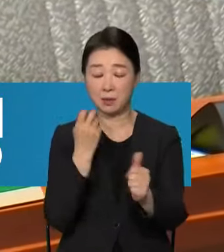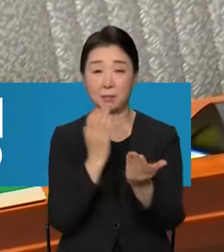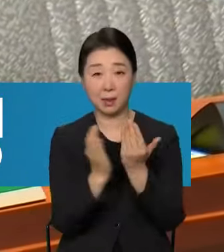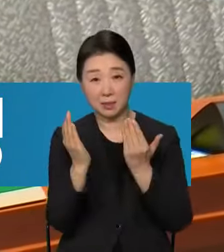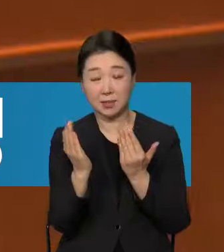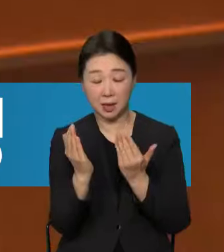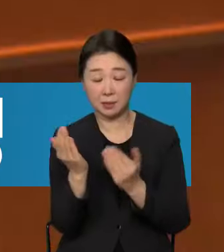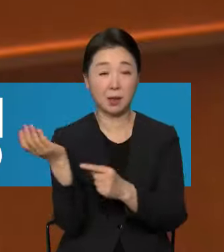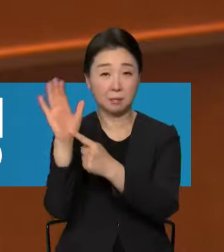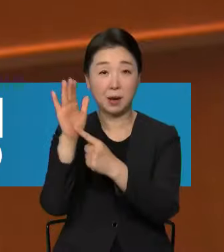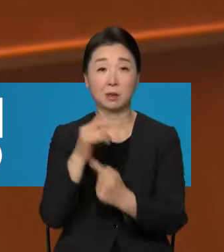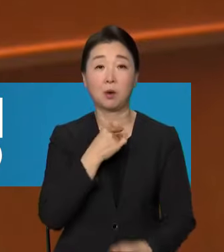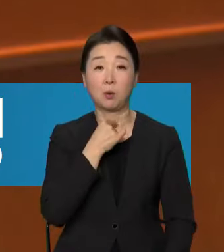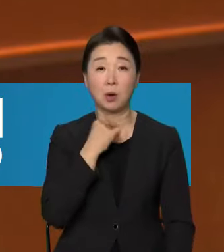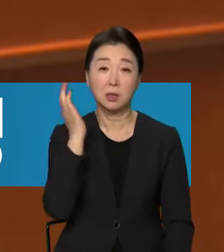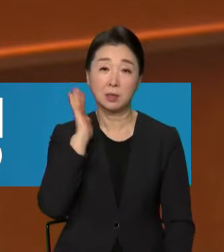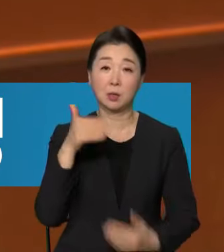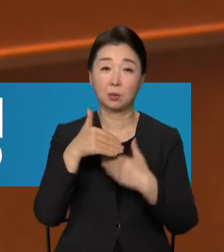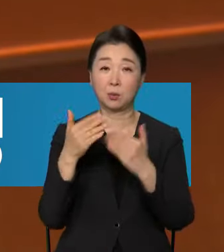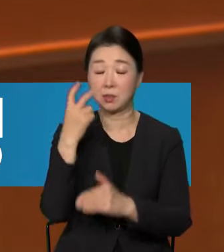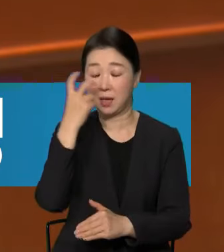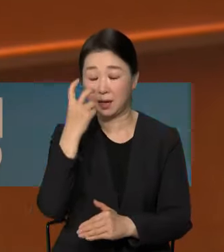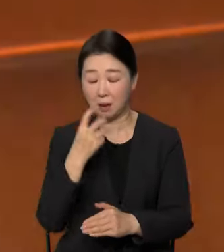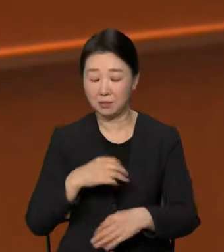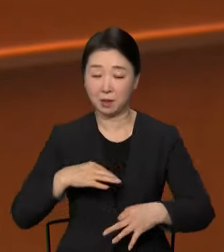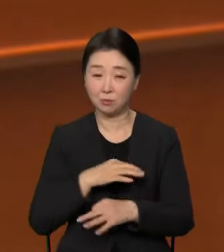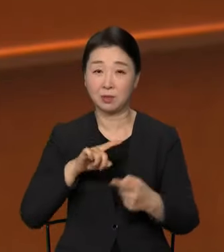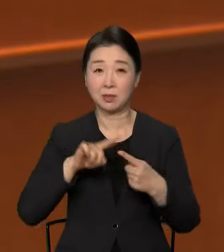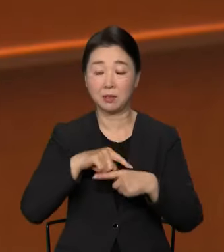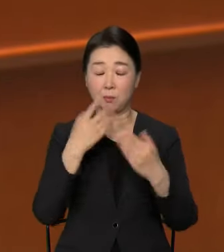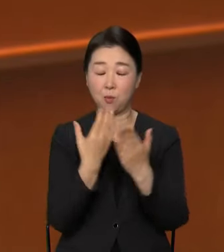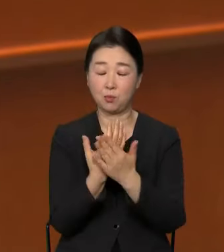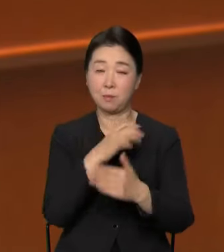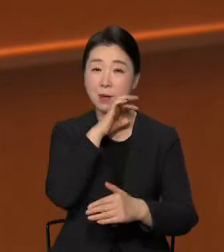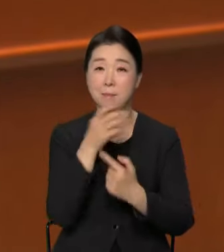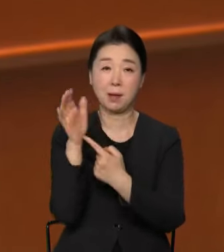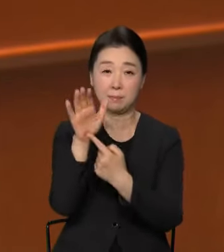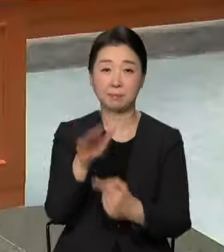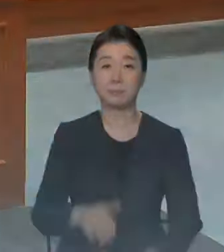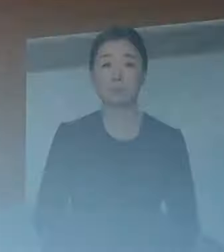밝히고 대통령실, 관저, 감사부실 의혹 등을 반박할 예정입니다.